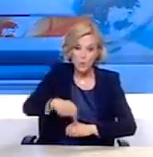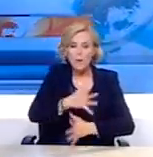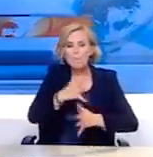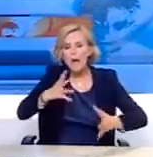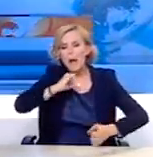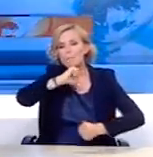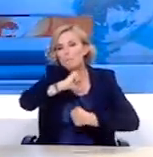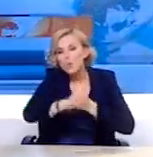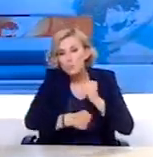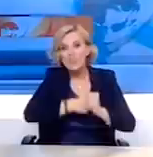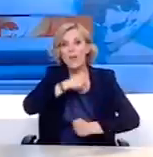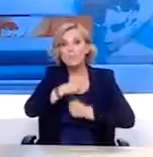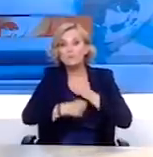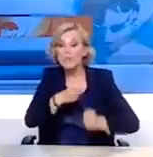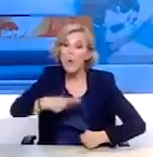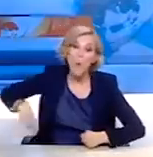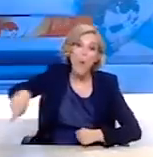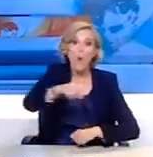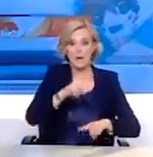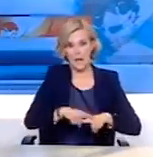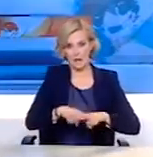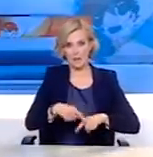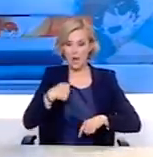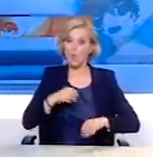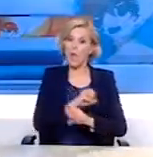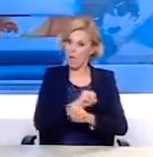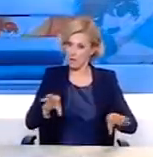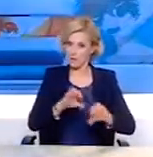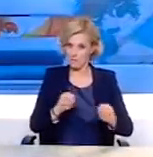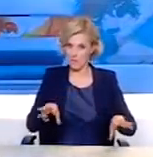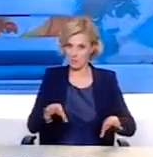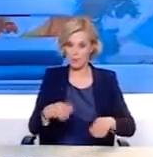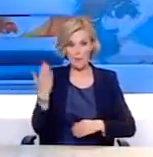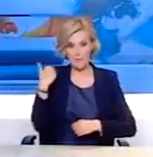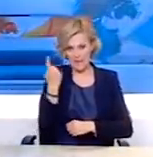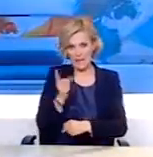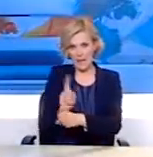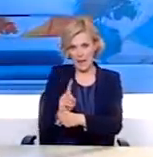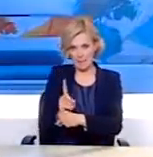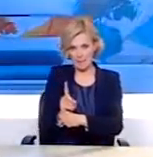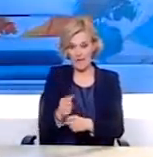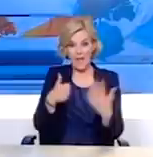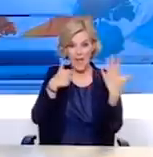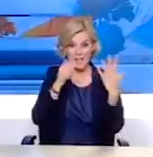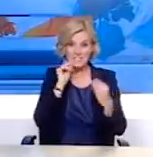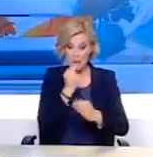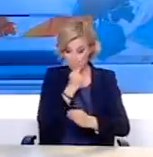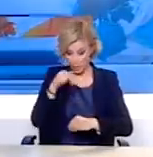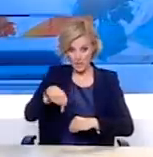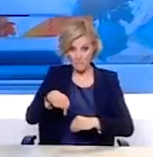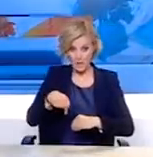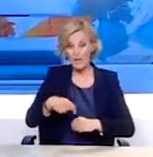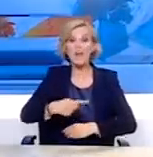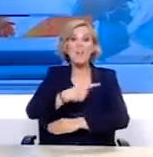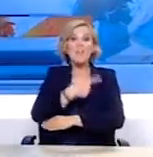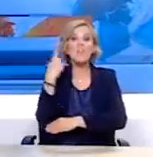Ελλήνων πολιτών. Ως εκ τούτου, θα ήθελα να σας ενημερώσω ότι εδώ και λίγα λεπτά, από τις 6 σήμερα το απόγευμα, στα